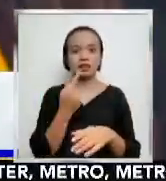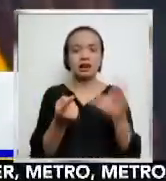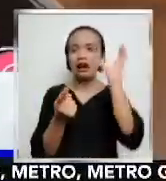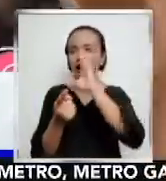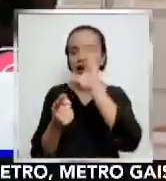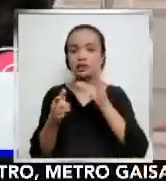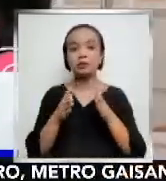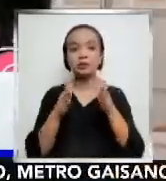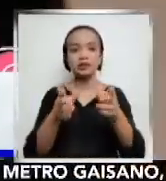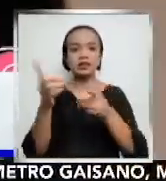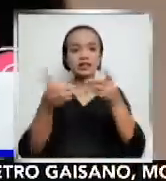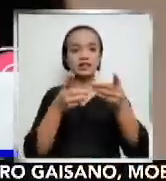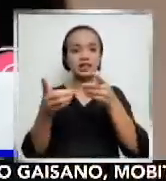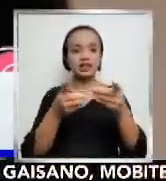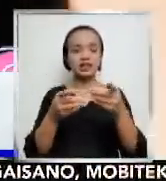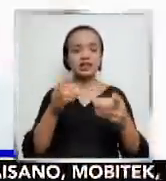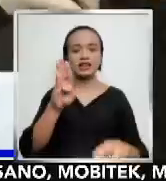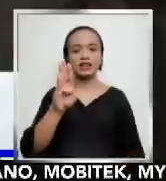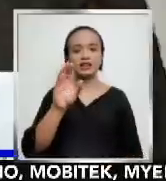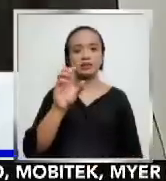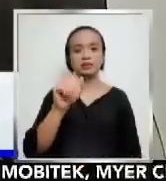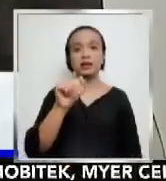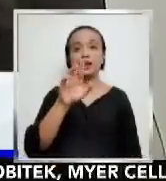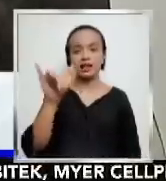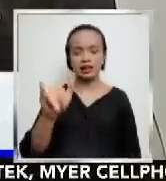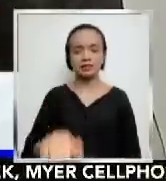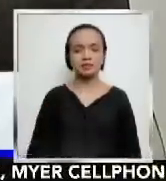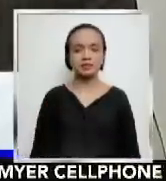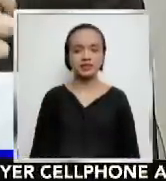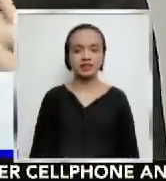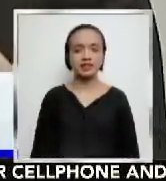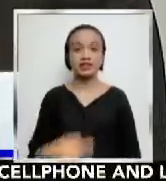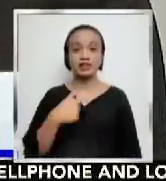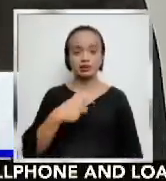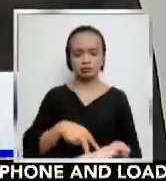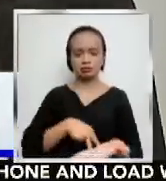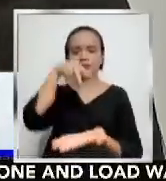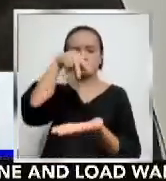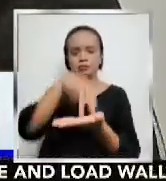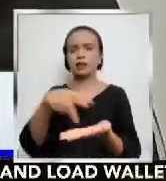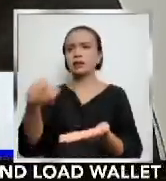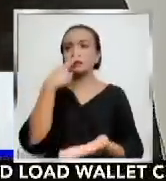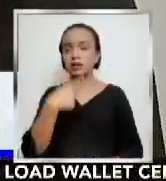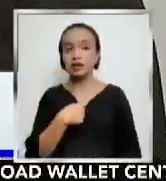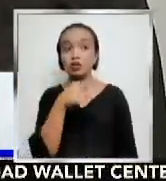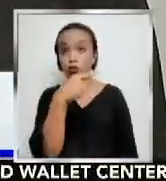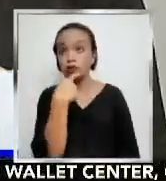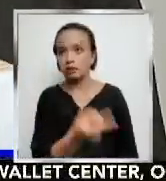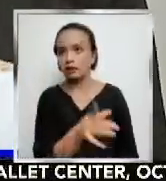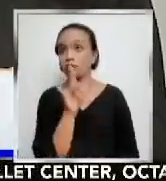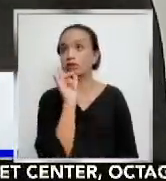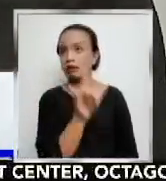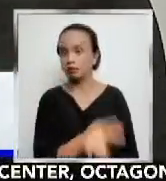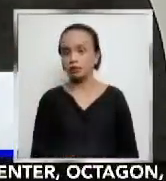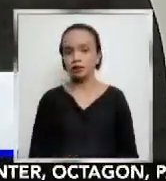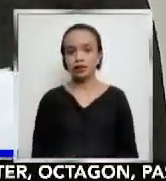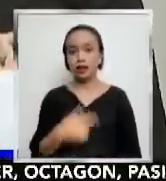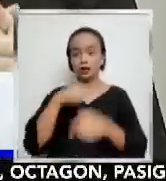Direk Barry Gonzalez. Pinatayo niya po ako sa harap ni Allen, tapos sabi niya, sabihin mo, I love you. Nagulat ako